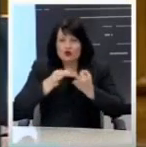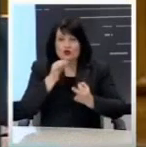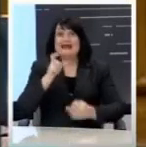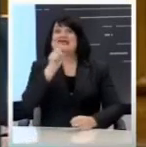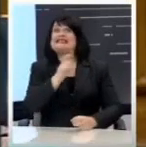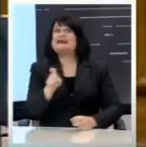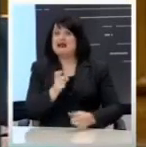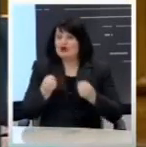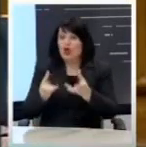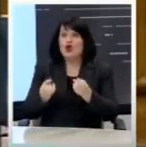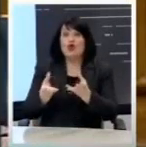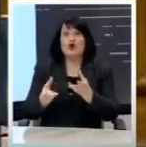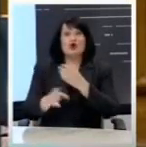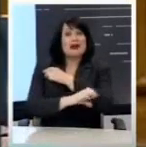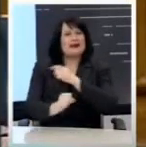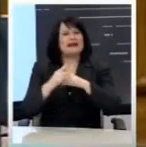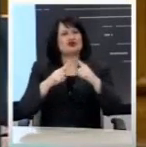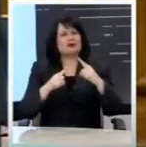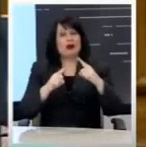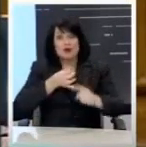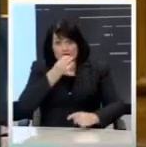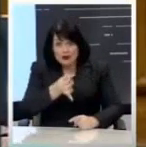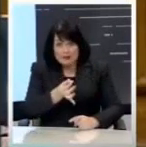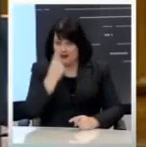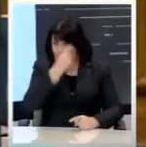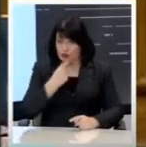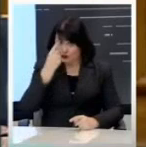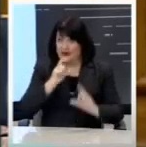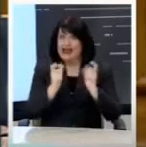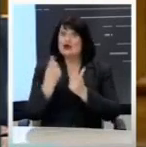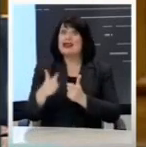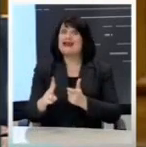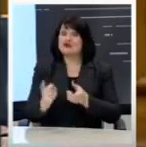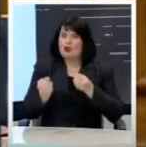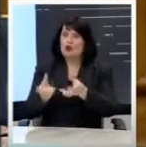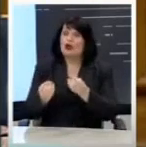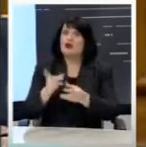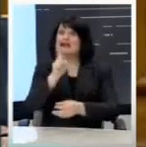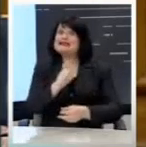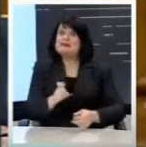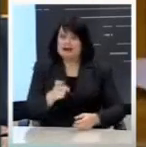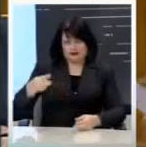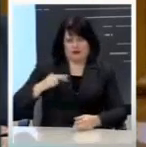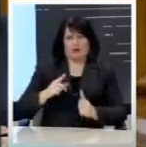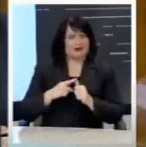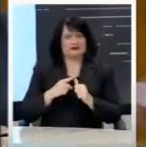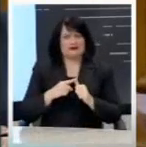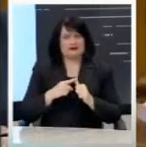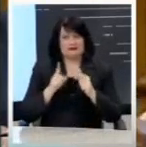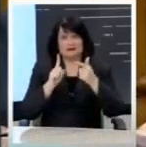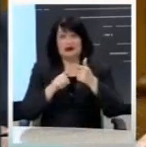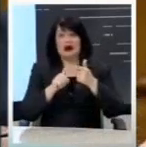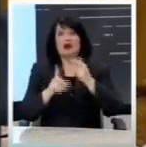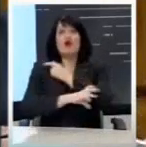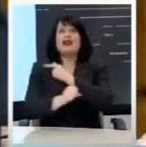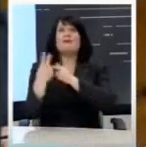Siemens, προς εσάς προσωπικά και μέλη της οικογένειάς σας, και σας έβαλα και το θέμα του στενού